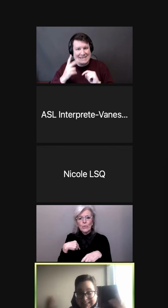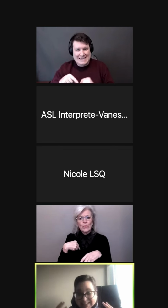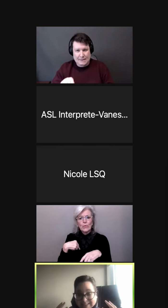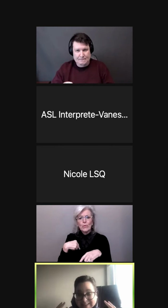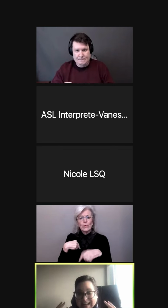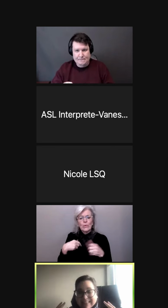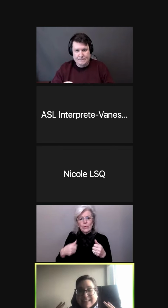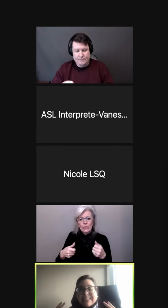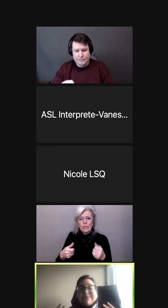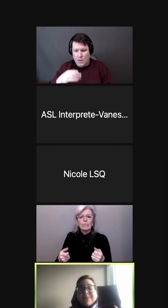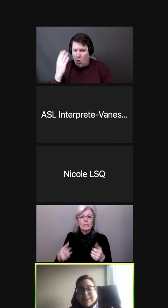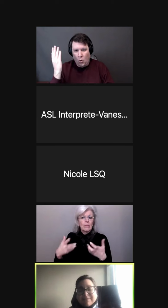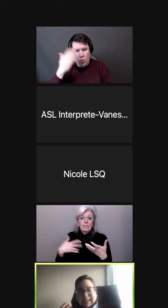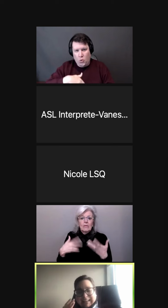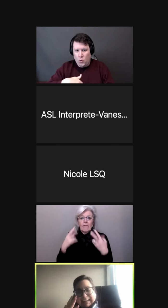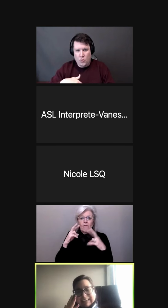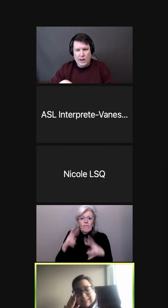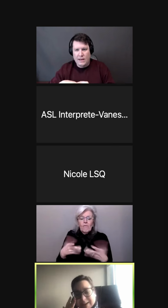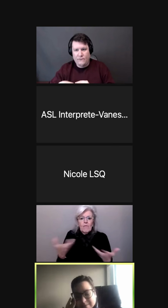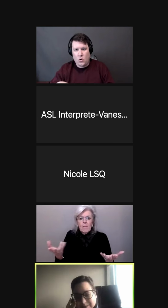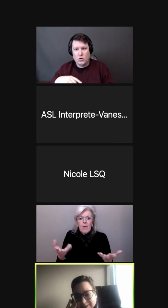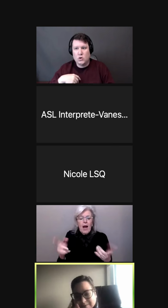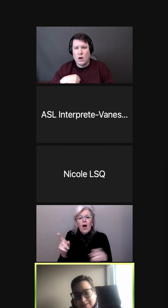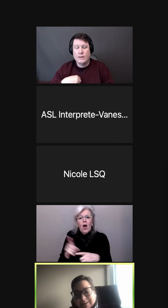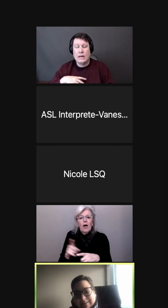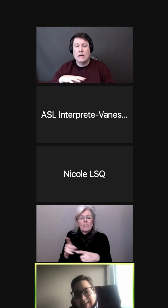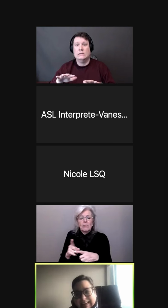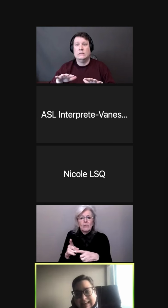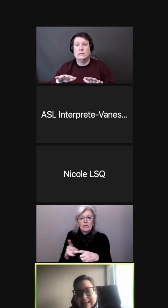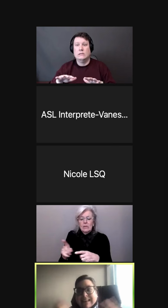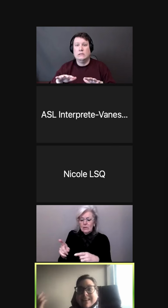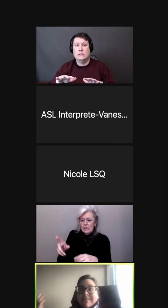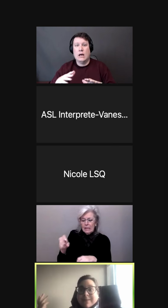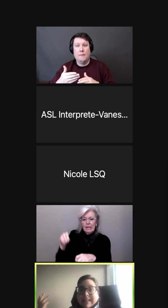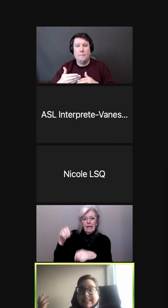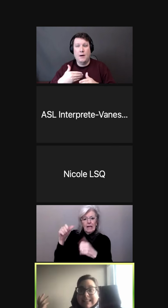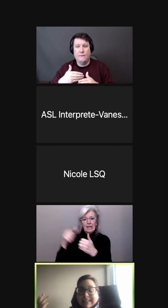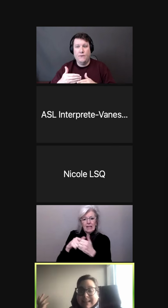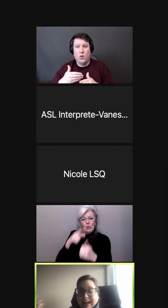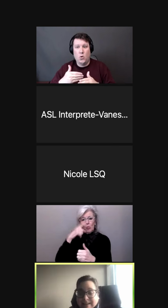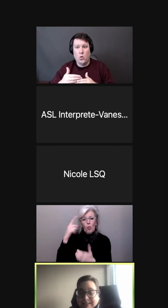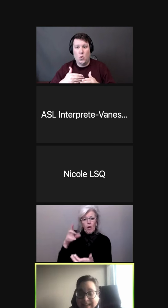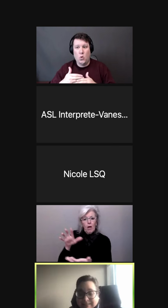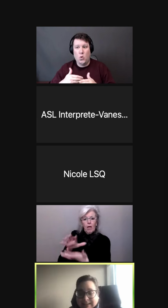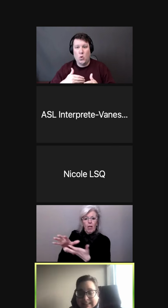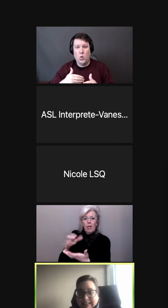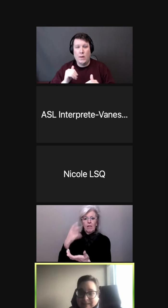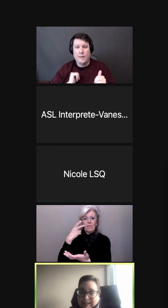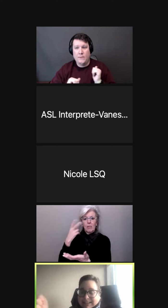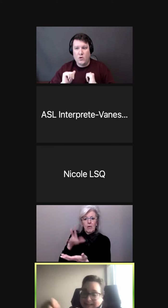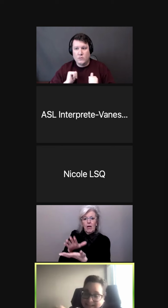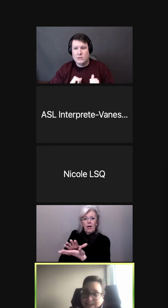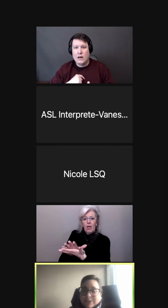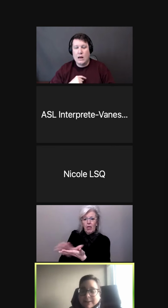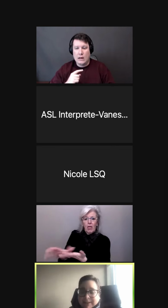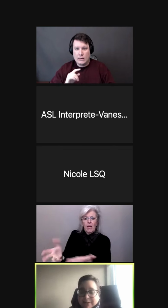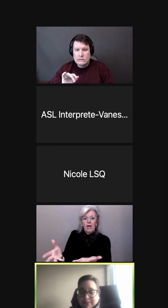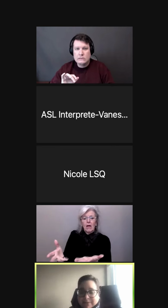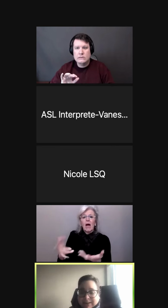je ne le voyais pas, c'est comme s'il s'était fondu dans le plancher et ensuite je me suis